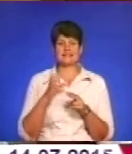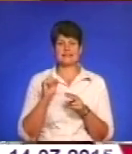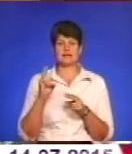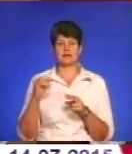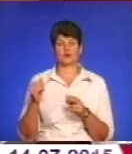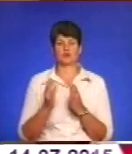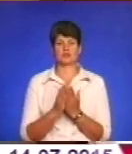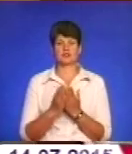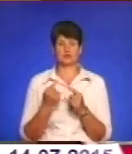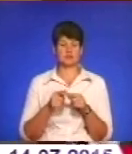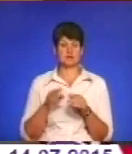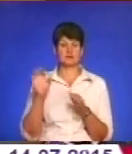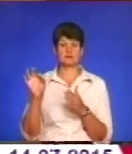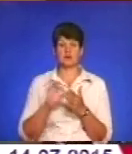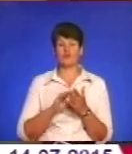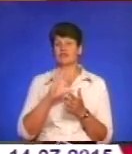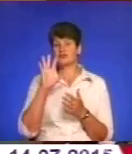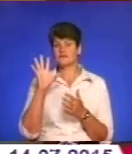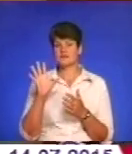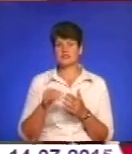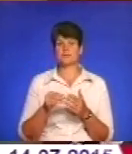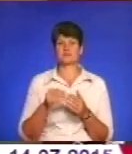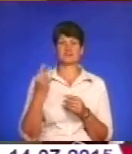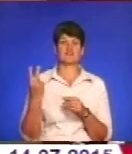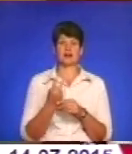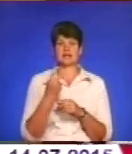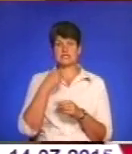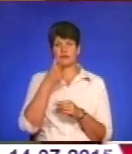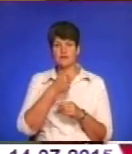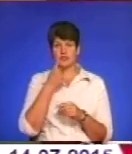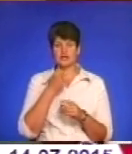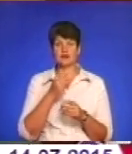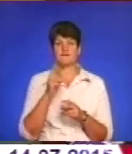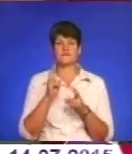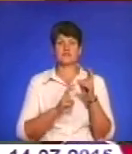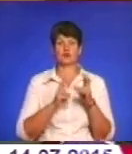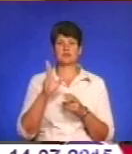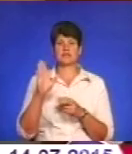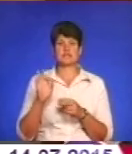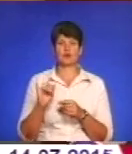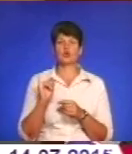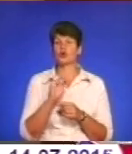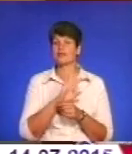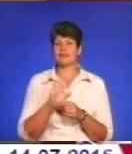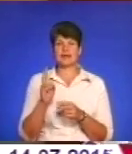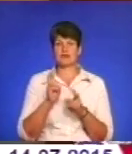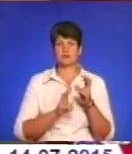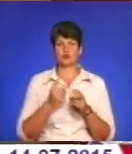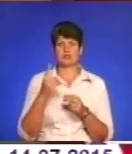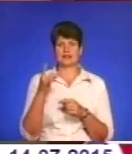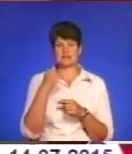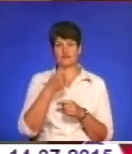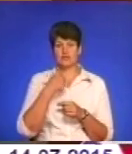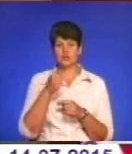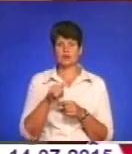А це однозначно. У нас проходять медогляди два рази в рік, виробництво, і хто не на виробництві, раз в рік.